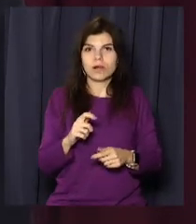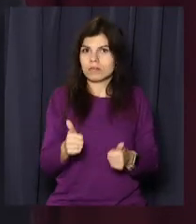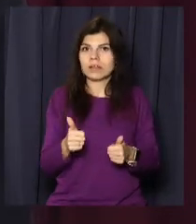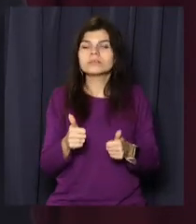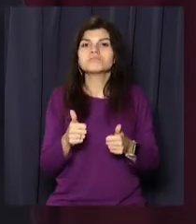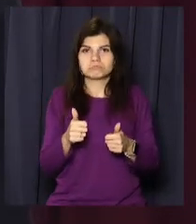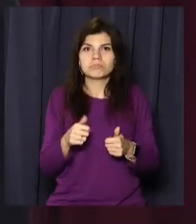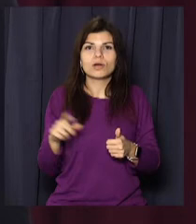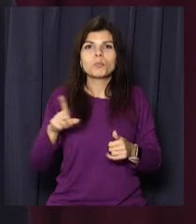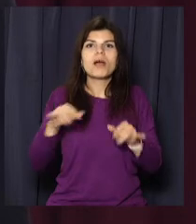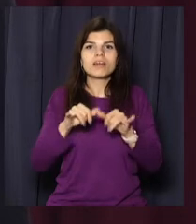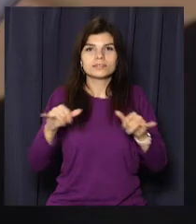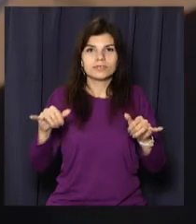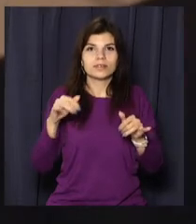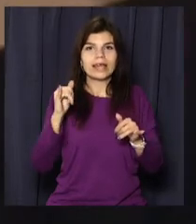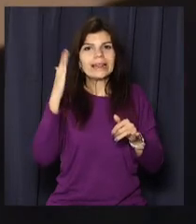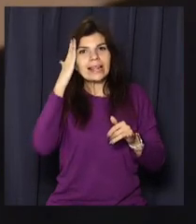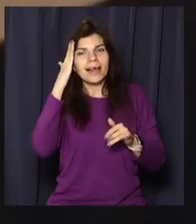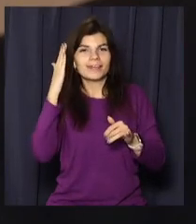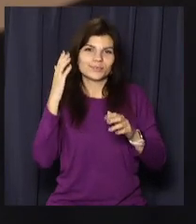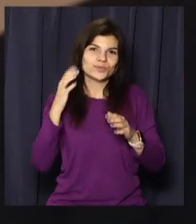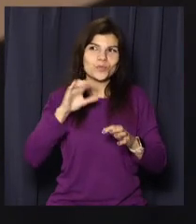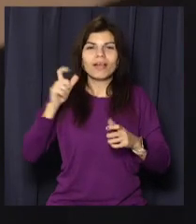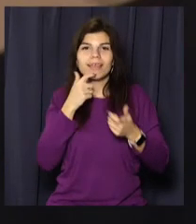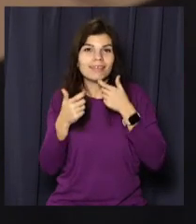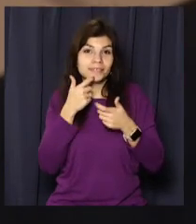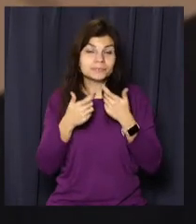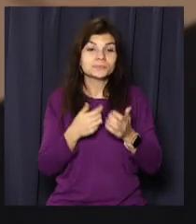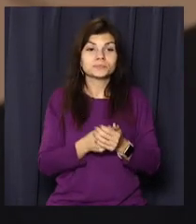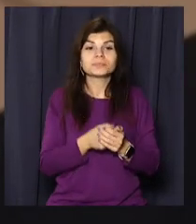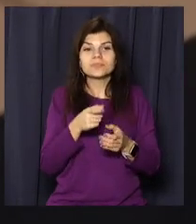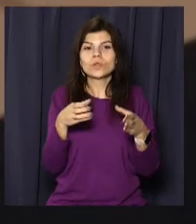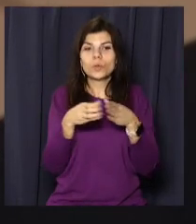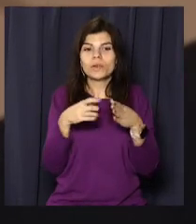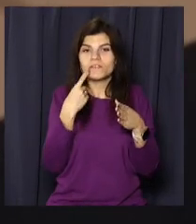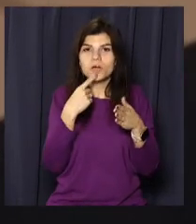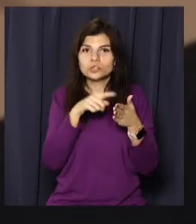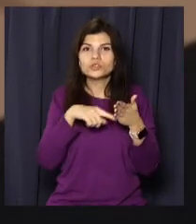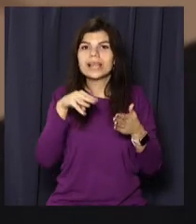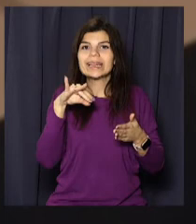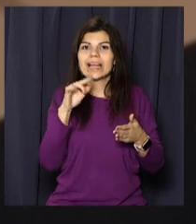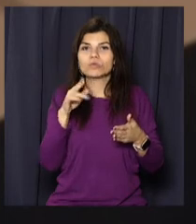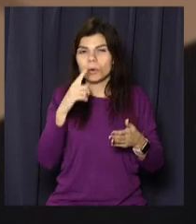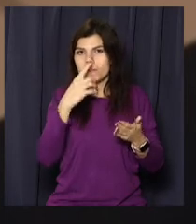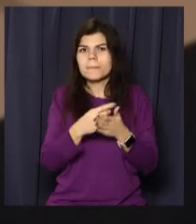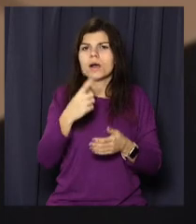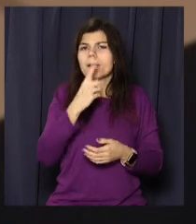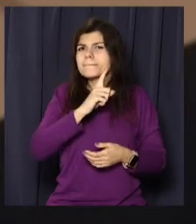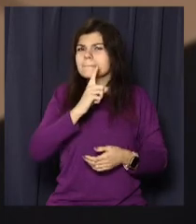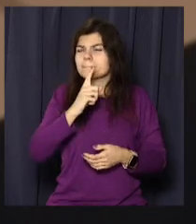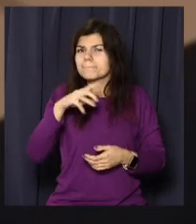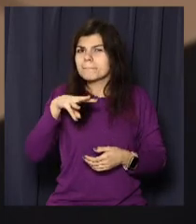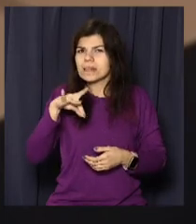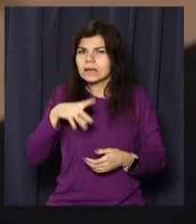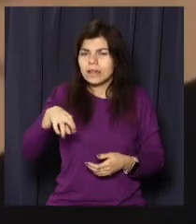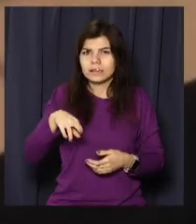классная, чтобы развивать молодые таланты. За даними материнської компанії ByteDance, TikTok використовують понад 1 300 000 000